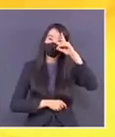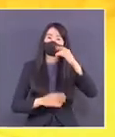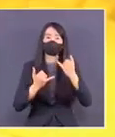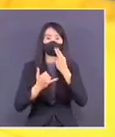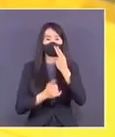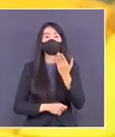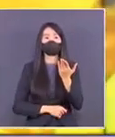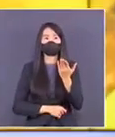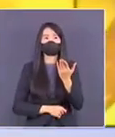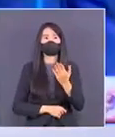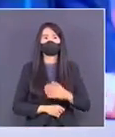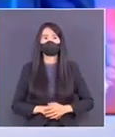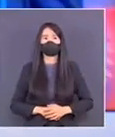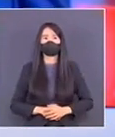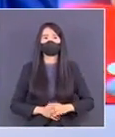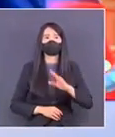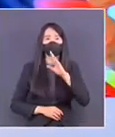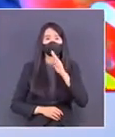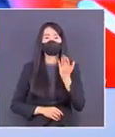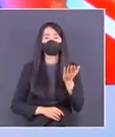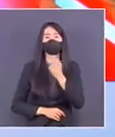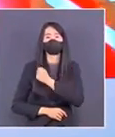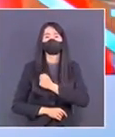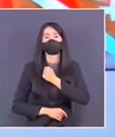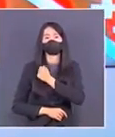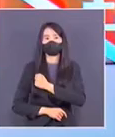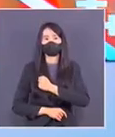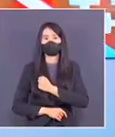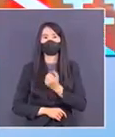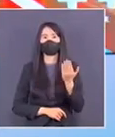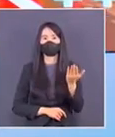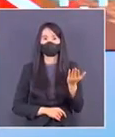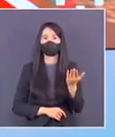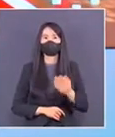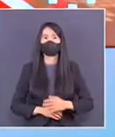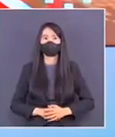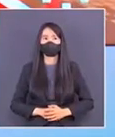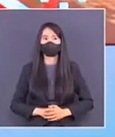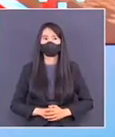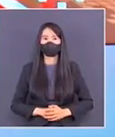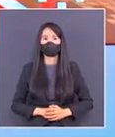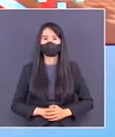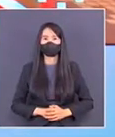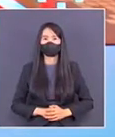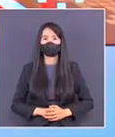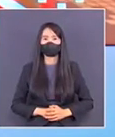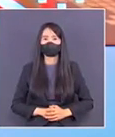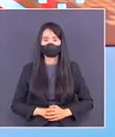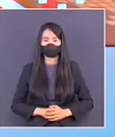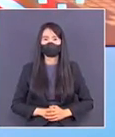ก็สิทธิ์สตาร์บันเทิงวันนี้ขออะไรกับการจากไปของวิทยาสุภพรโอภาสนะคะที่ได้จัด